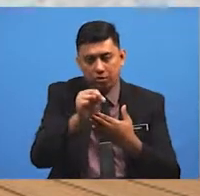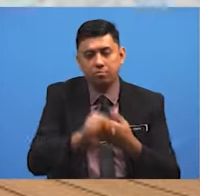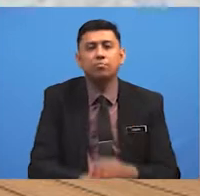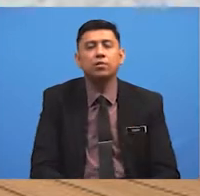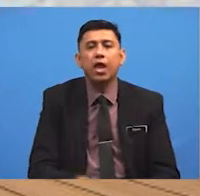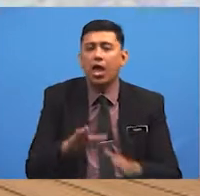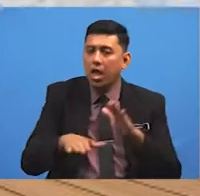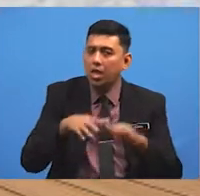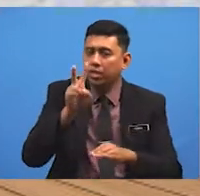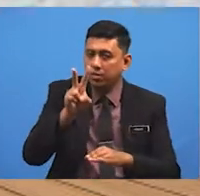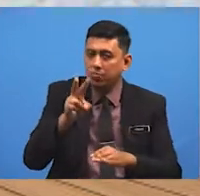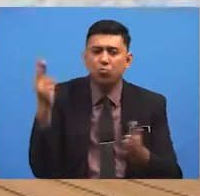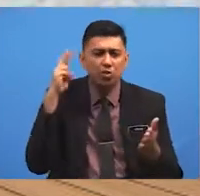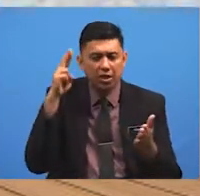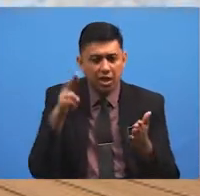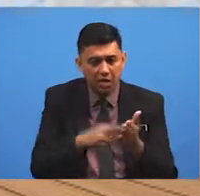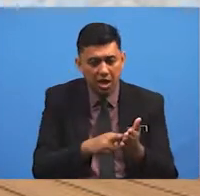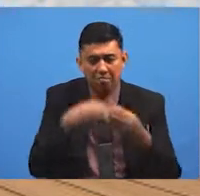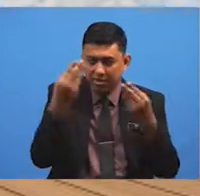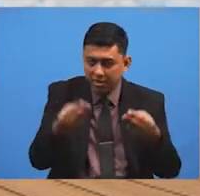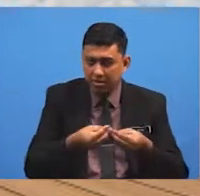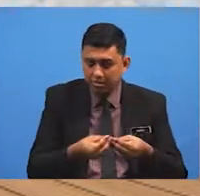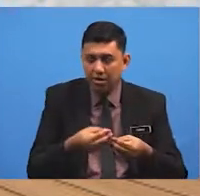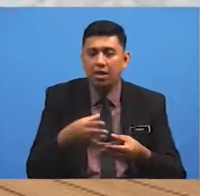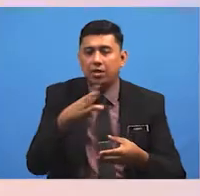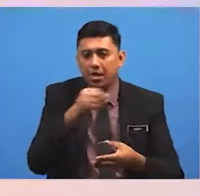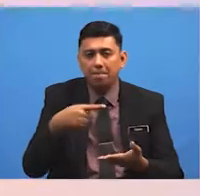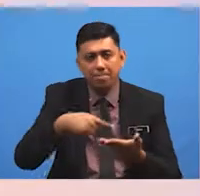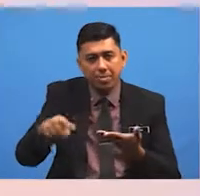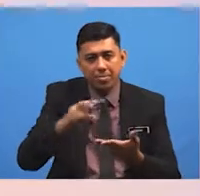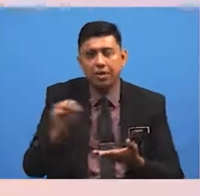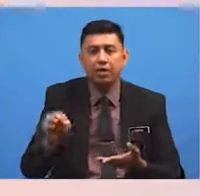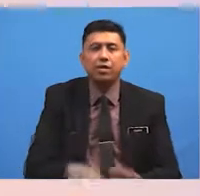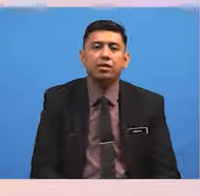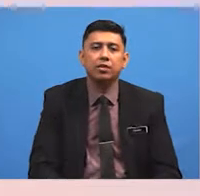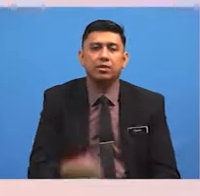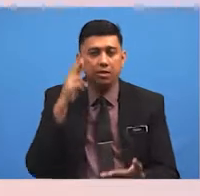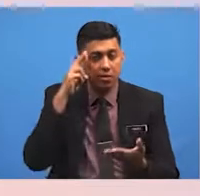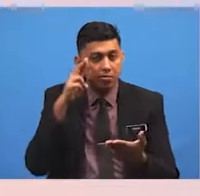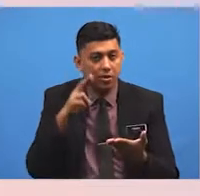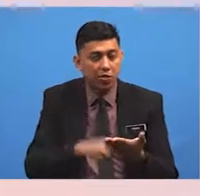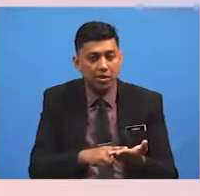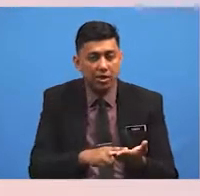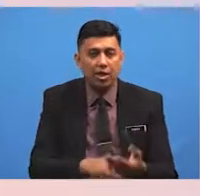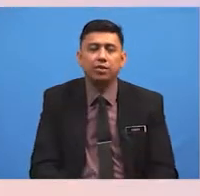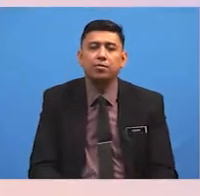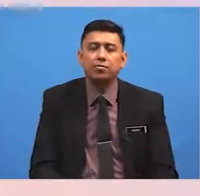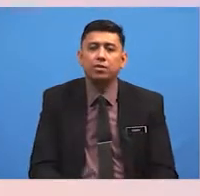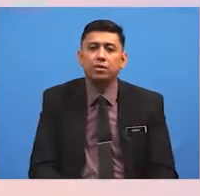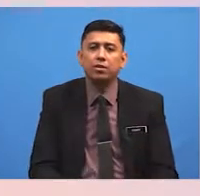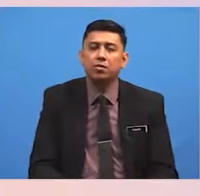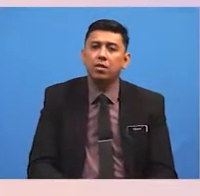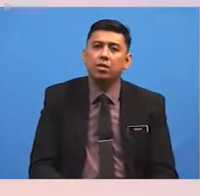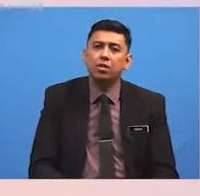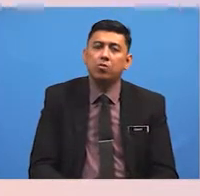kedua dekokta semua penerimaan dan pembayaran City record dan berkadar kedua yaitu komponen